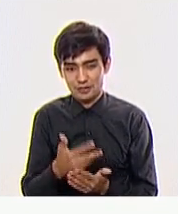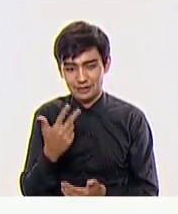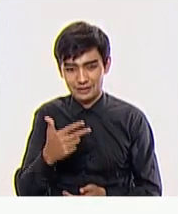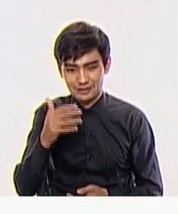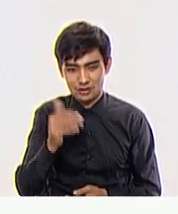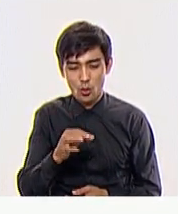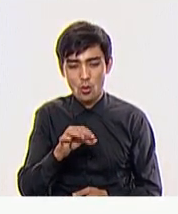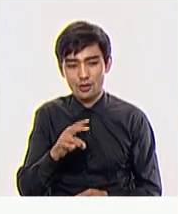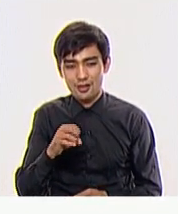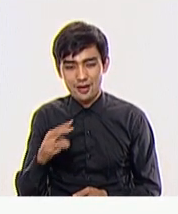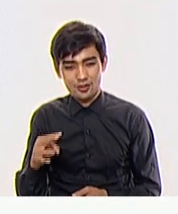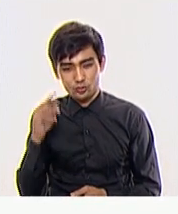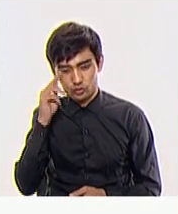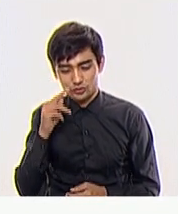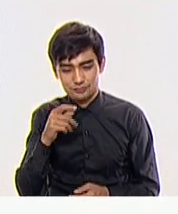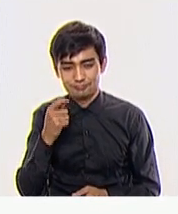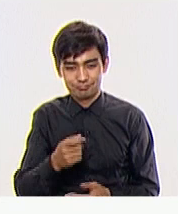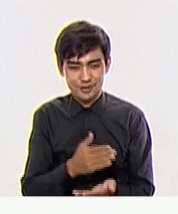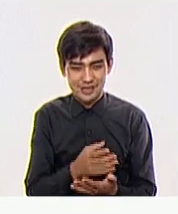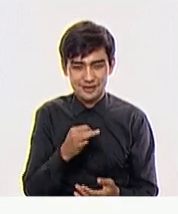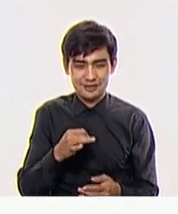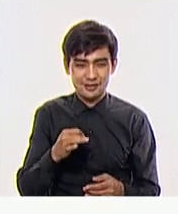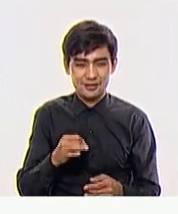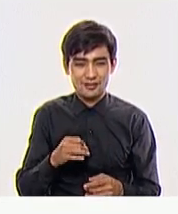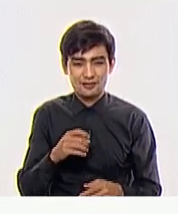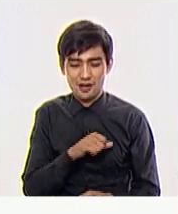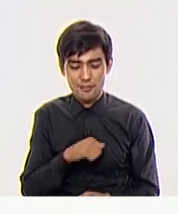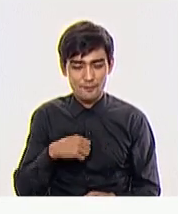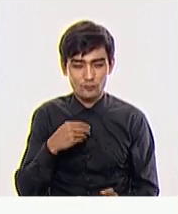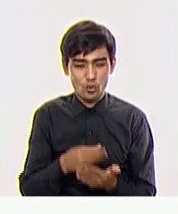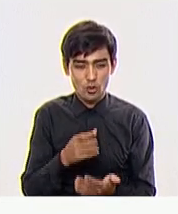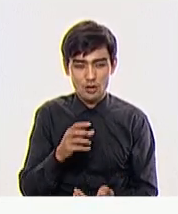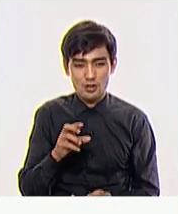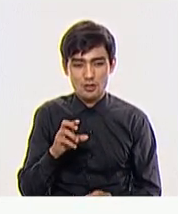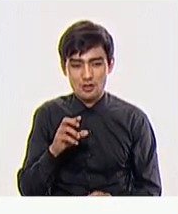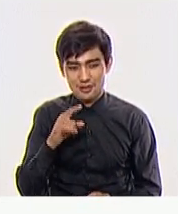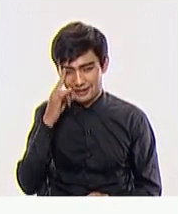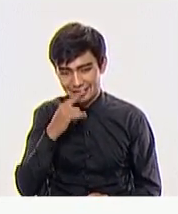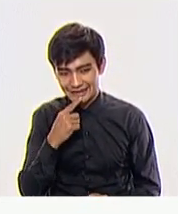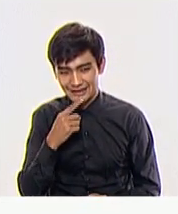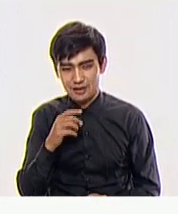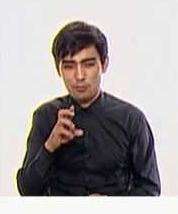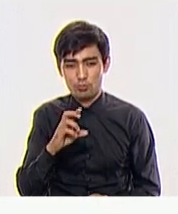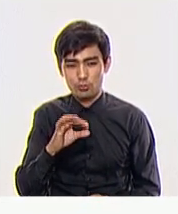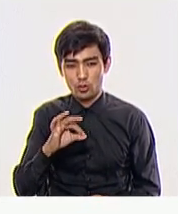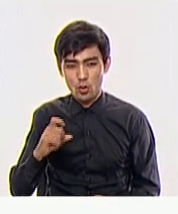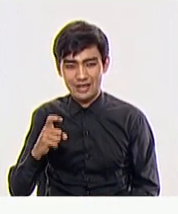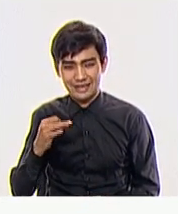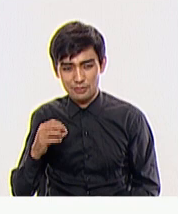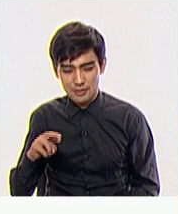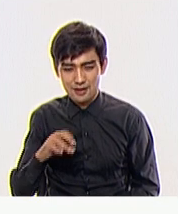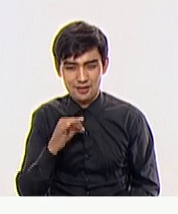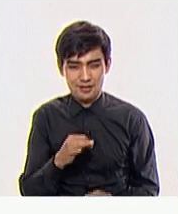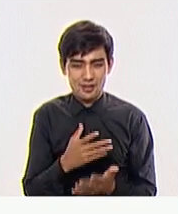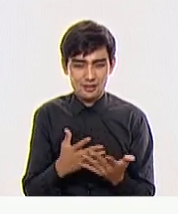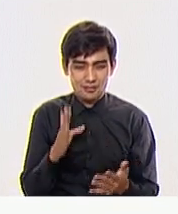онлайн-курса чуть дешевле самые дорогие и редкие преподаватели по физике биохимии казахскому то есть если нанимать по нескольку преподавателей в